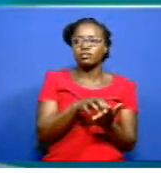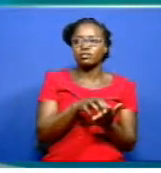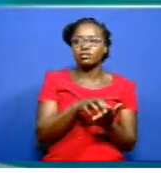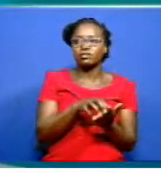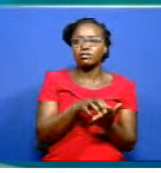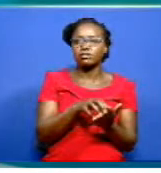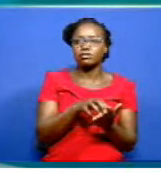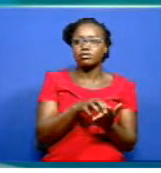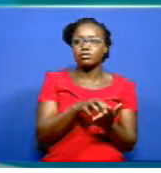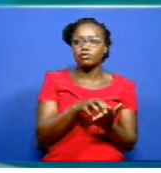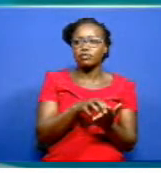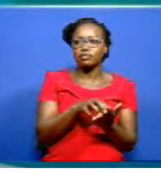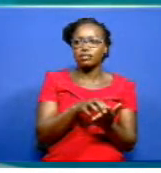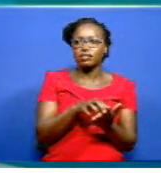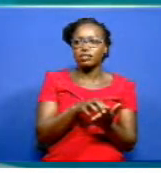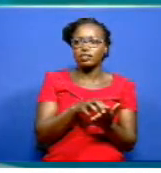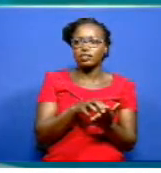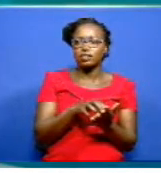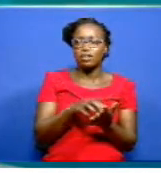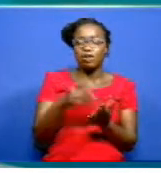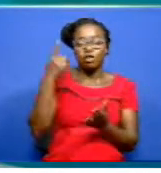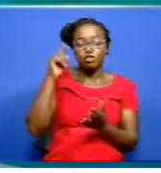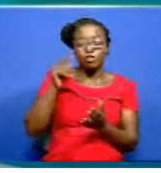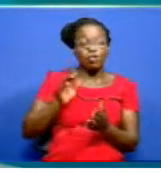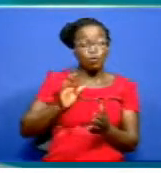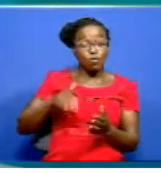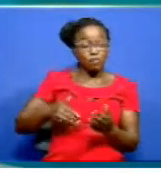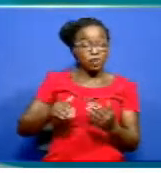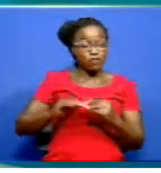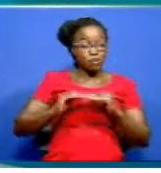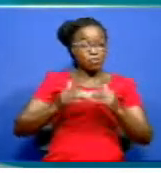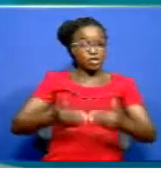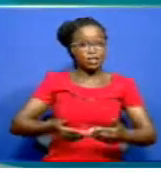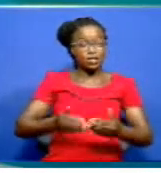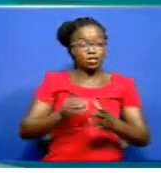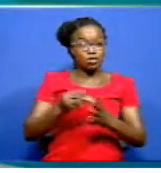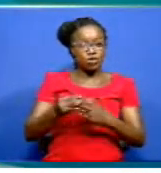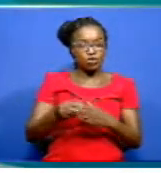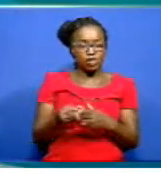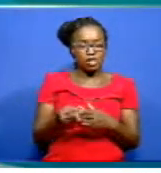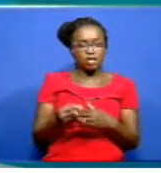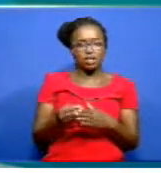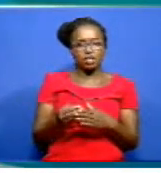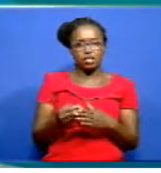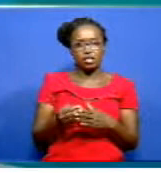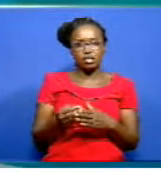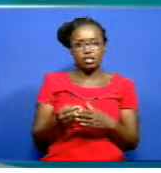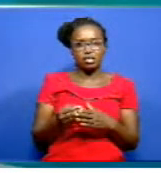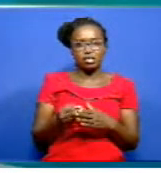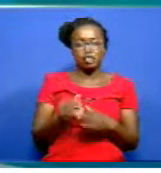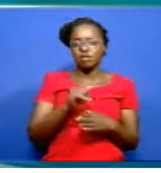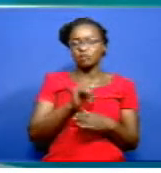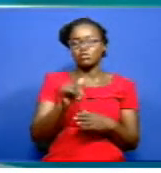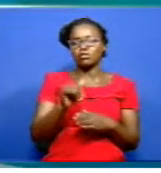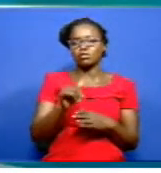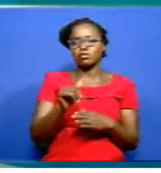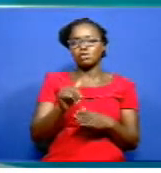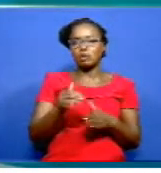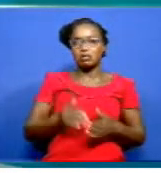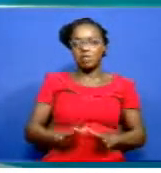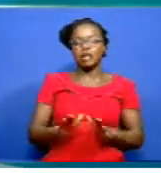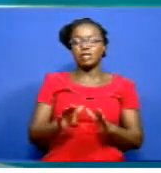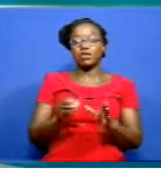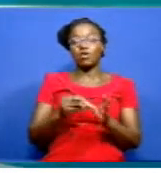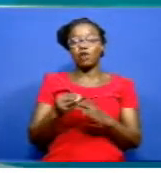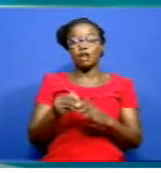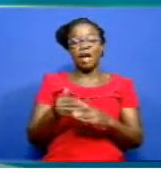kiakili ya afya ya wamama wajawazito ama wale ambao hawajajifungua na wale pia wamejifungua.